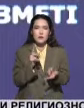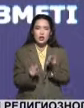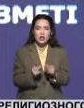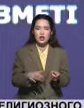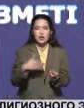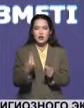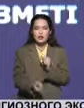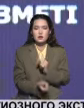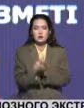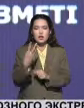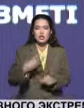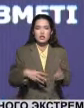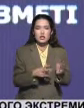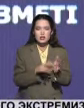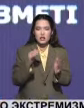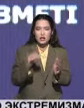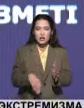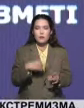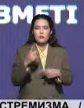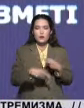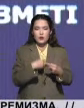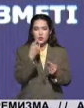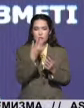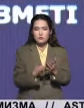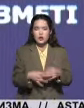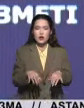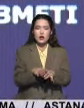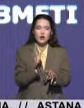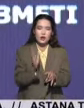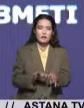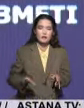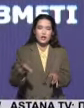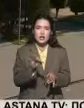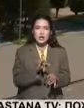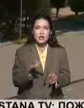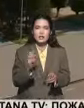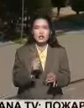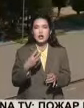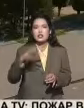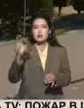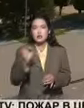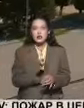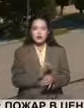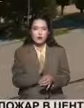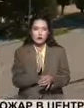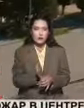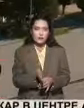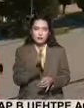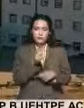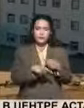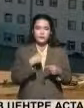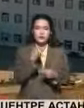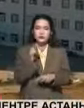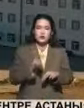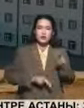составляли 30%, то на сегодняшний день потребность региона покрыть на 100%. В следующем году планируется